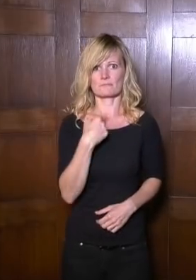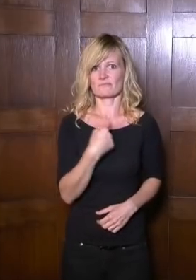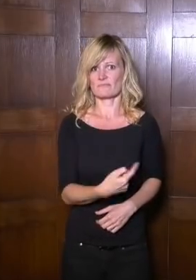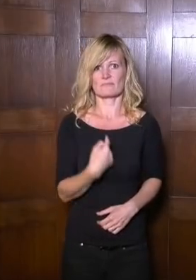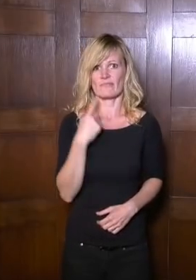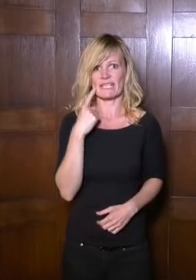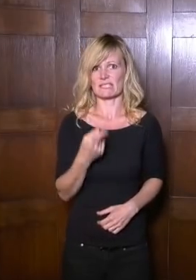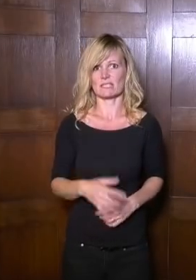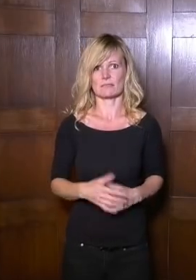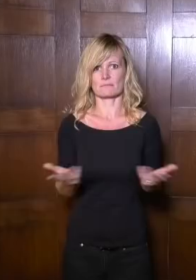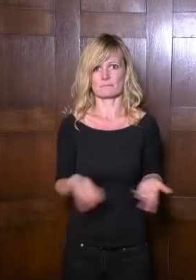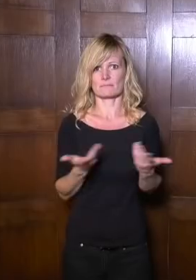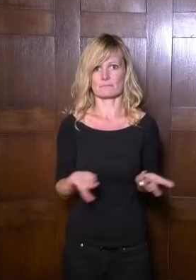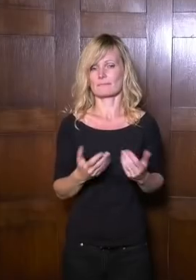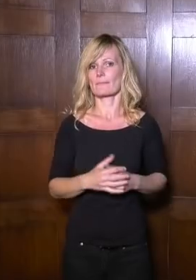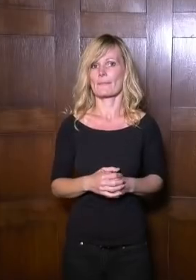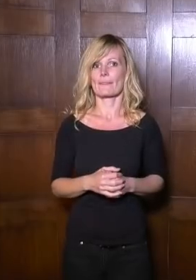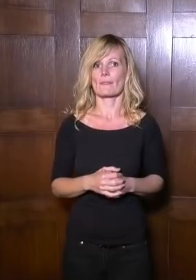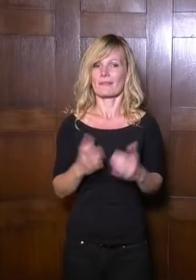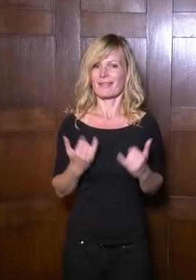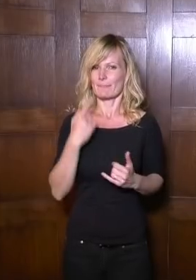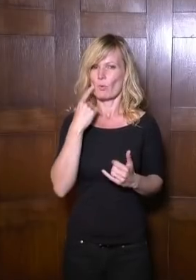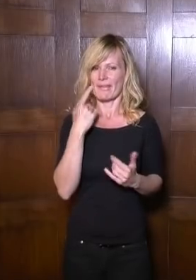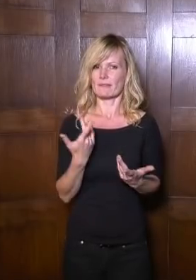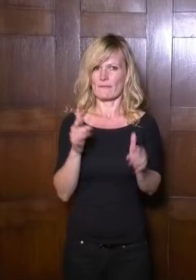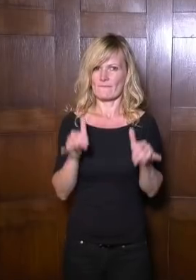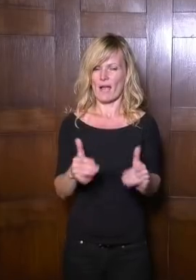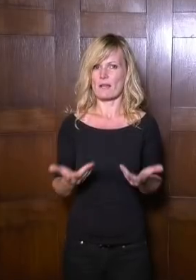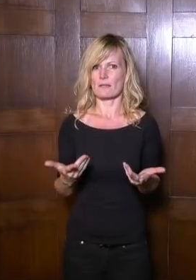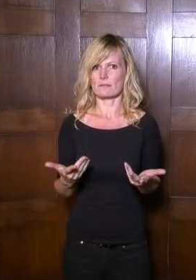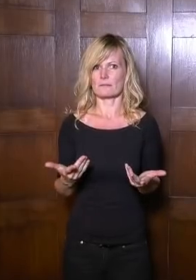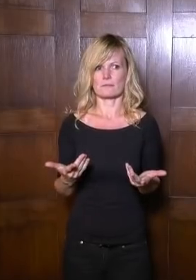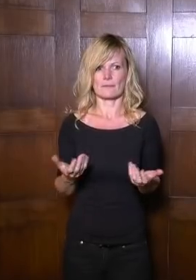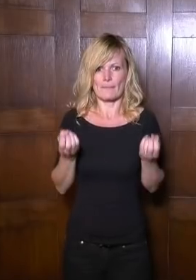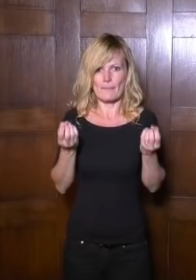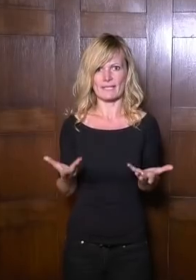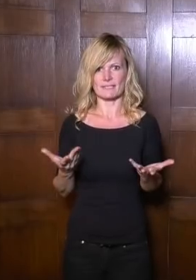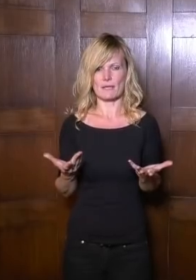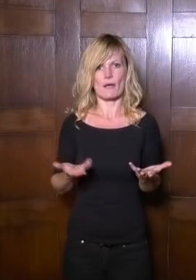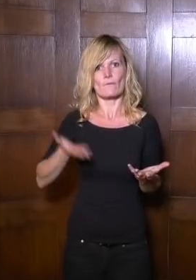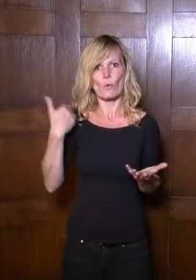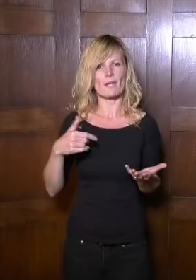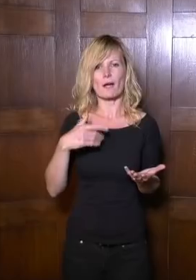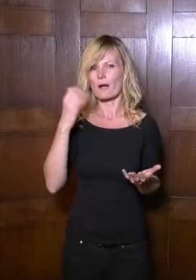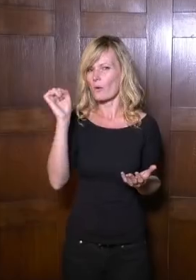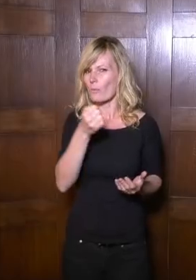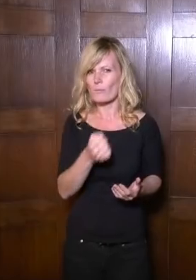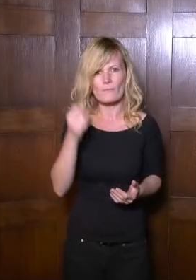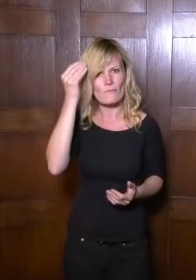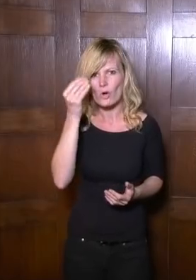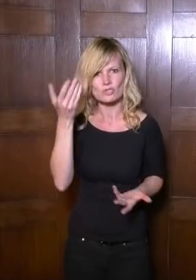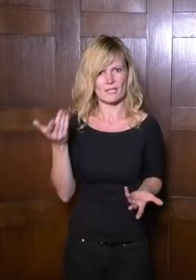nicht. Ne? Wir finden uns, glaube ich, alle im Moment in einem Fall, wo Sachen passieren, die unvorstellbar waren. Und die Tatsache, dass